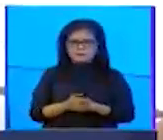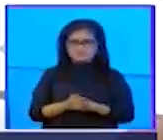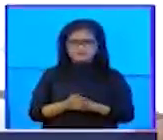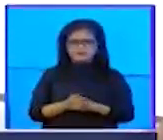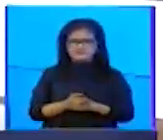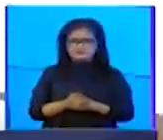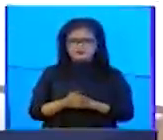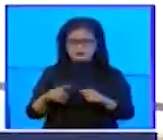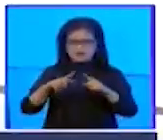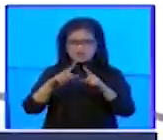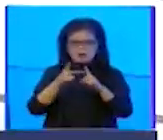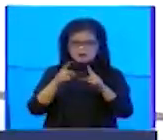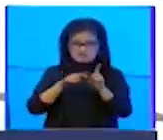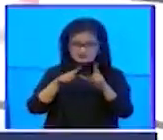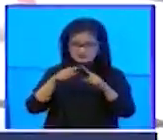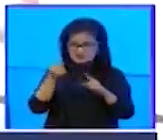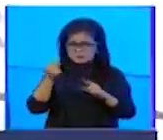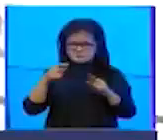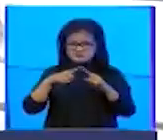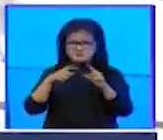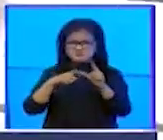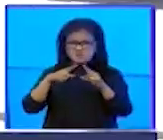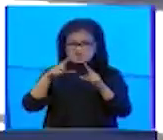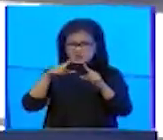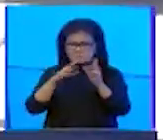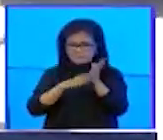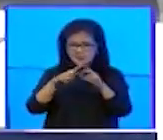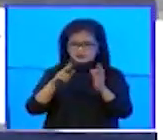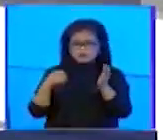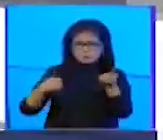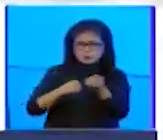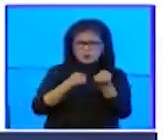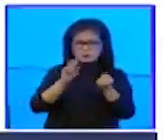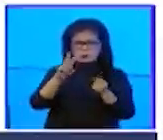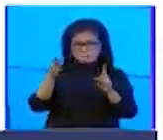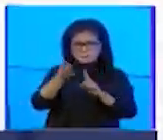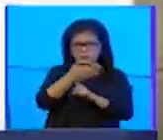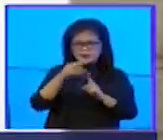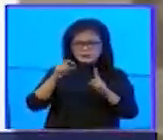Achiar Nasution bersama Salman Al-Farizi didukung dua partai politik, yakni Partai Demokrat dan PKS.